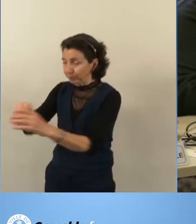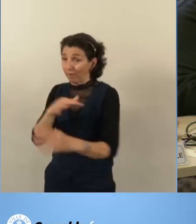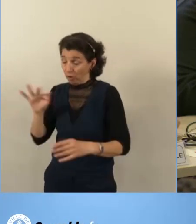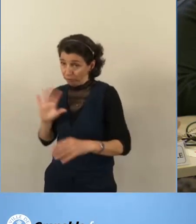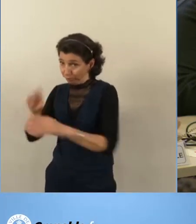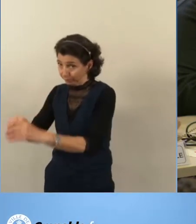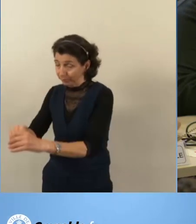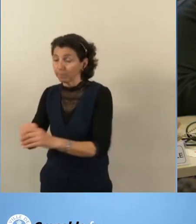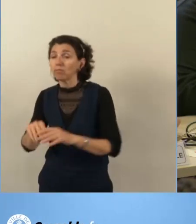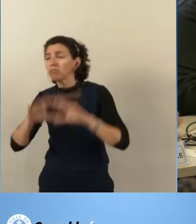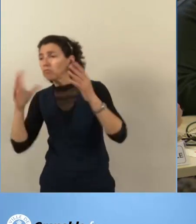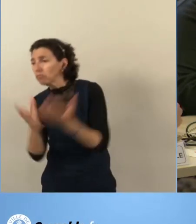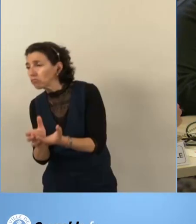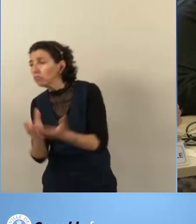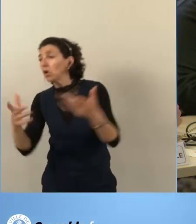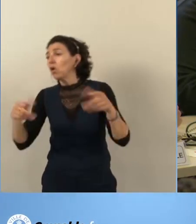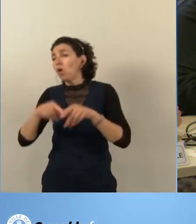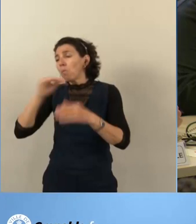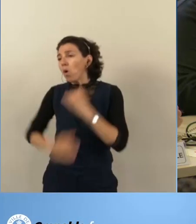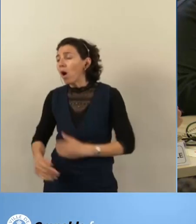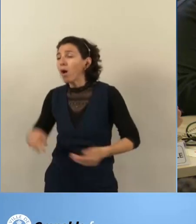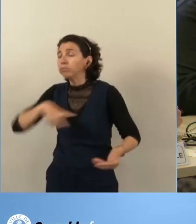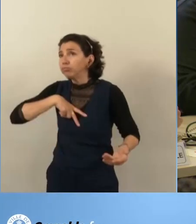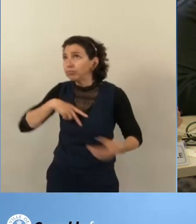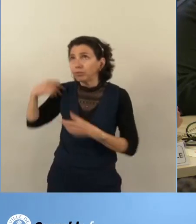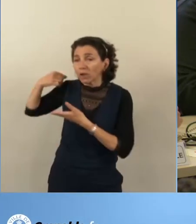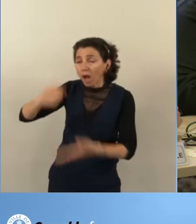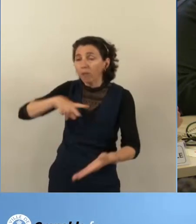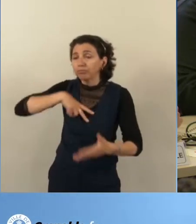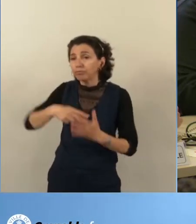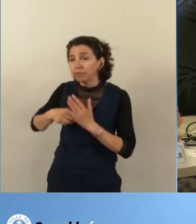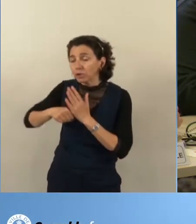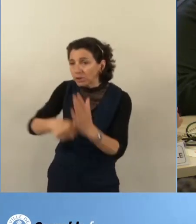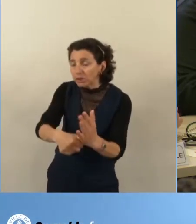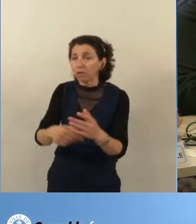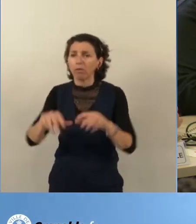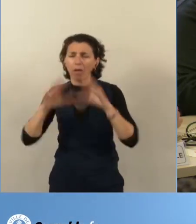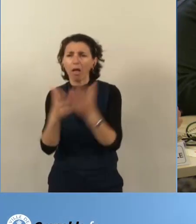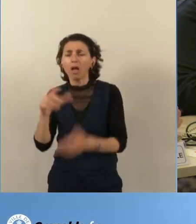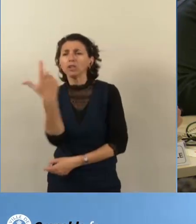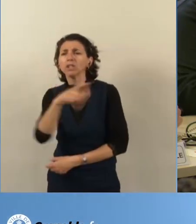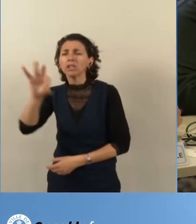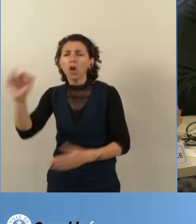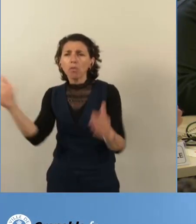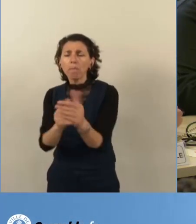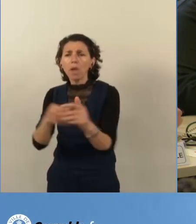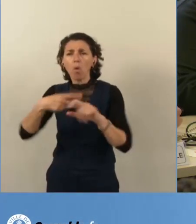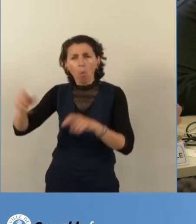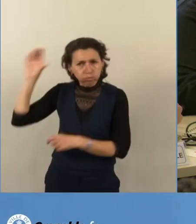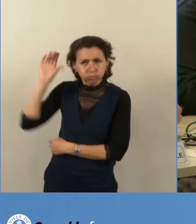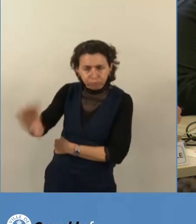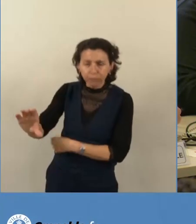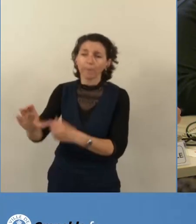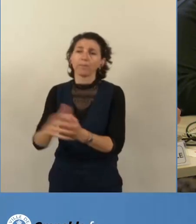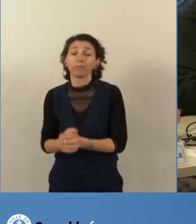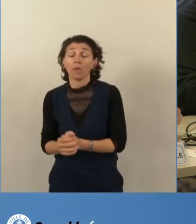my heritage my identity confidenté à hauteur de 250 000 euros par l'Agence française de développement et bien sûr évident